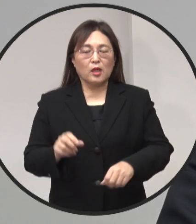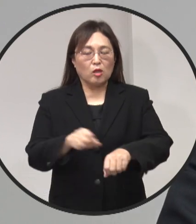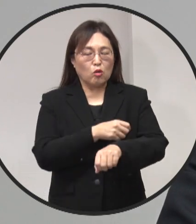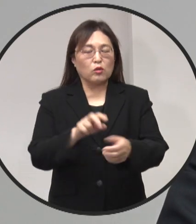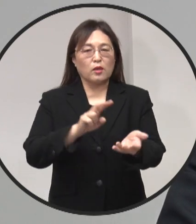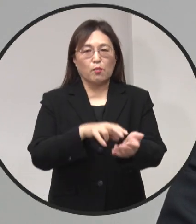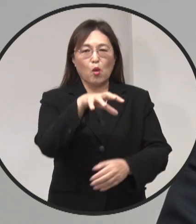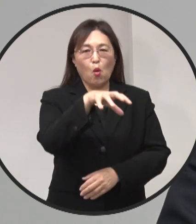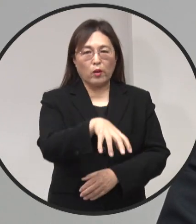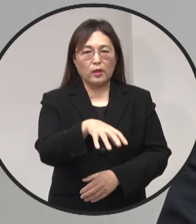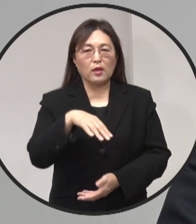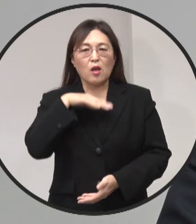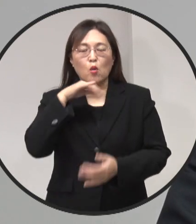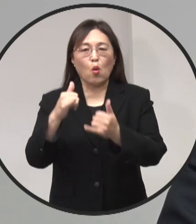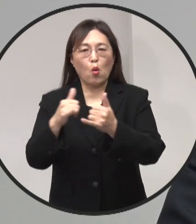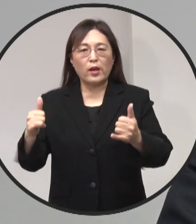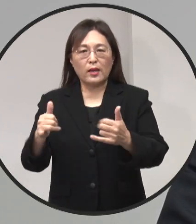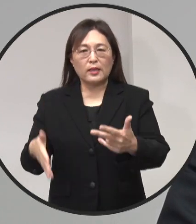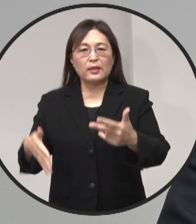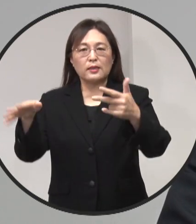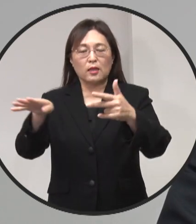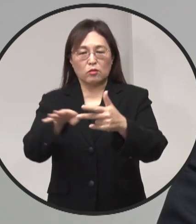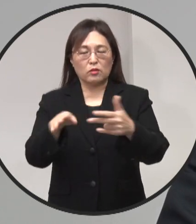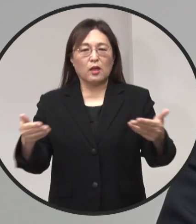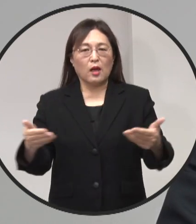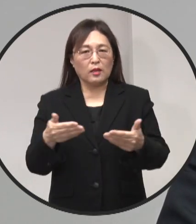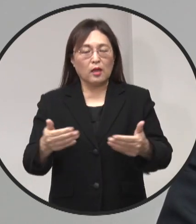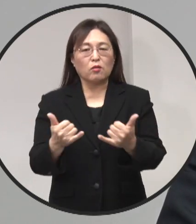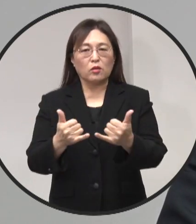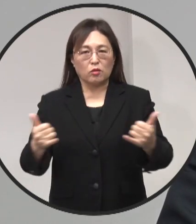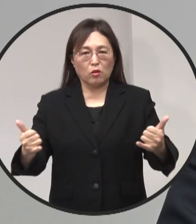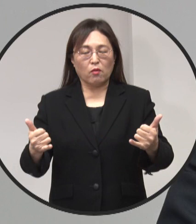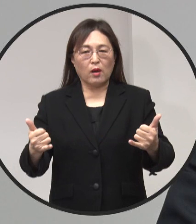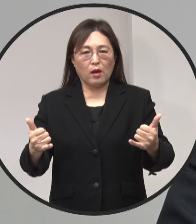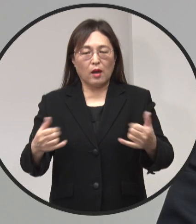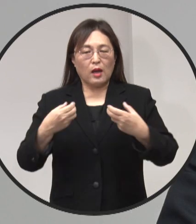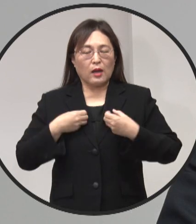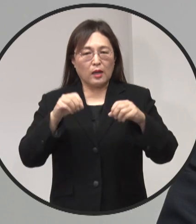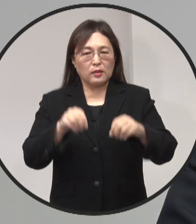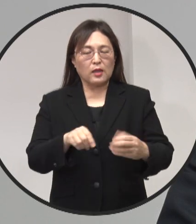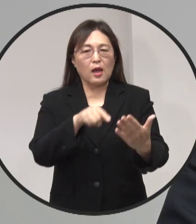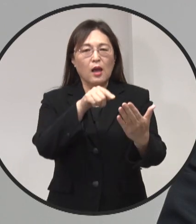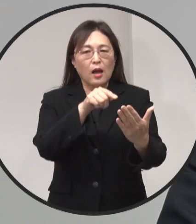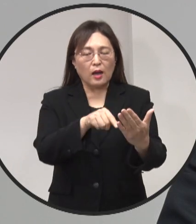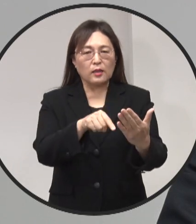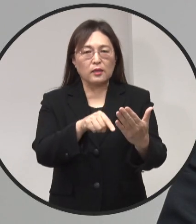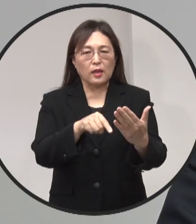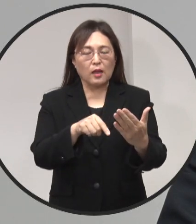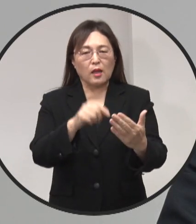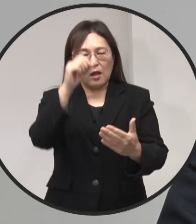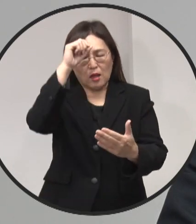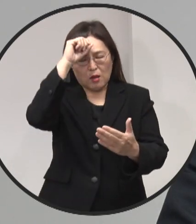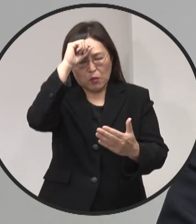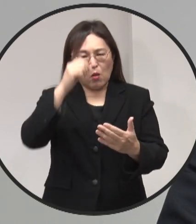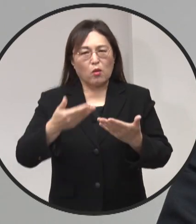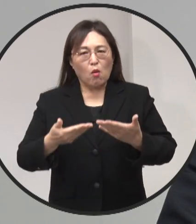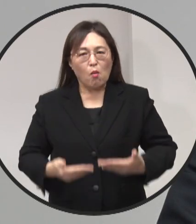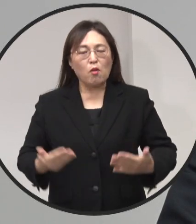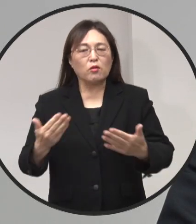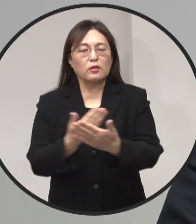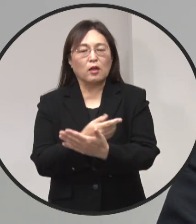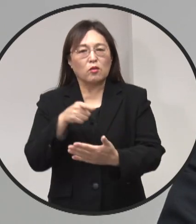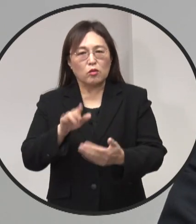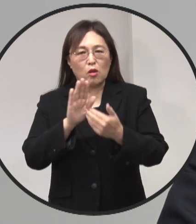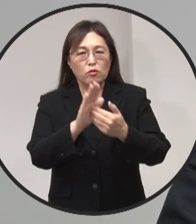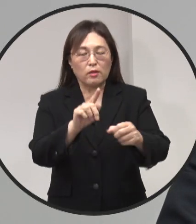特に医療機関や高齢者施設の方は重傷者リスクの高い方々を守るためにも積極